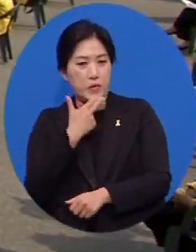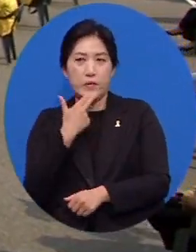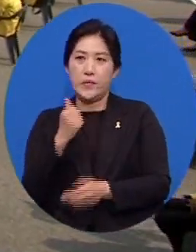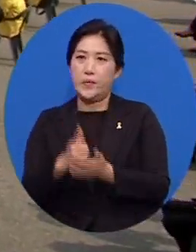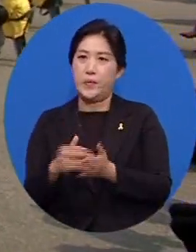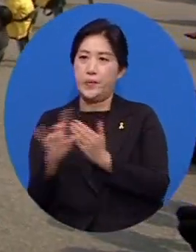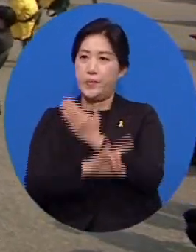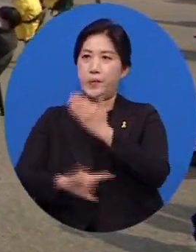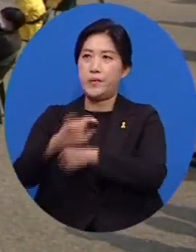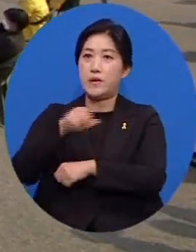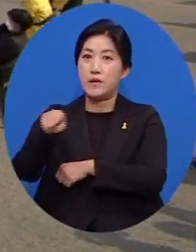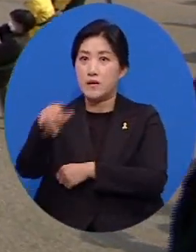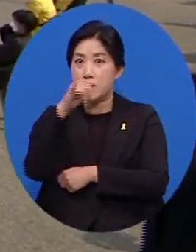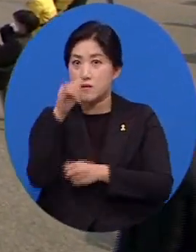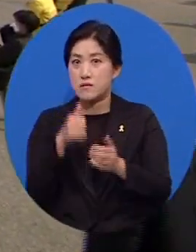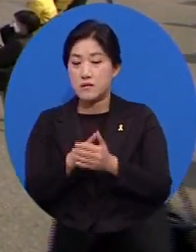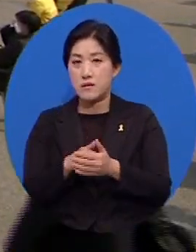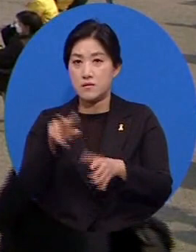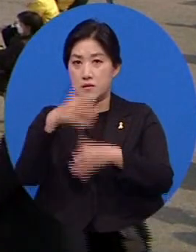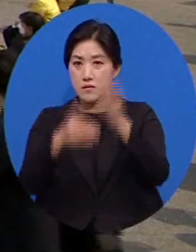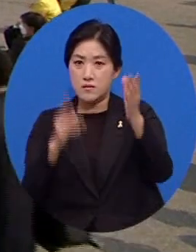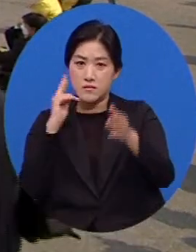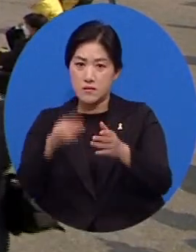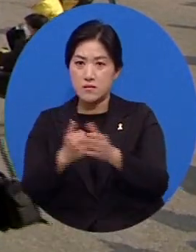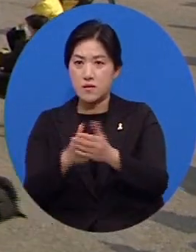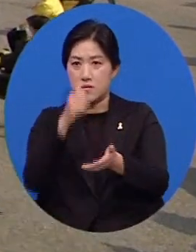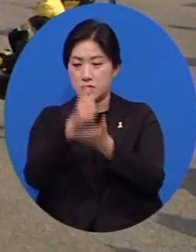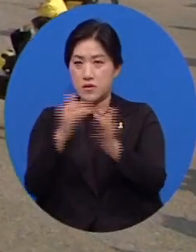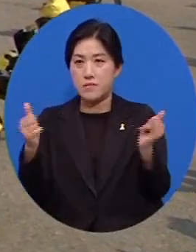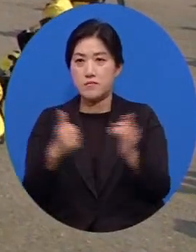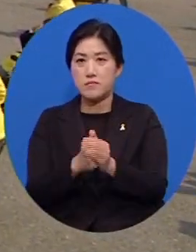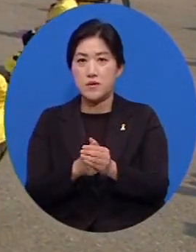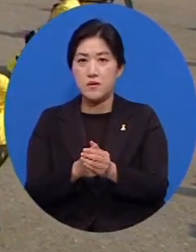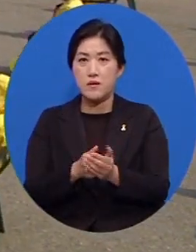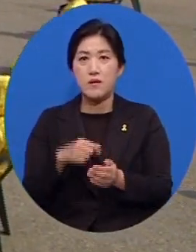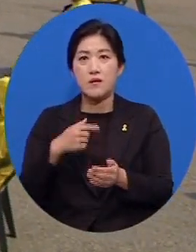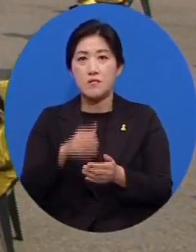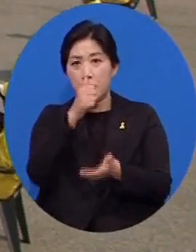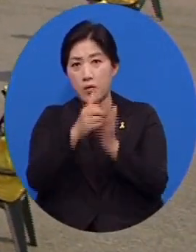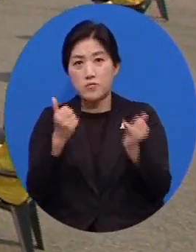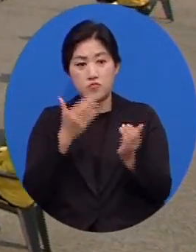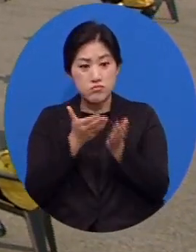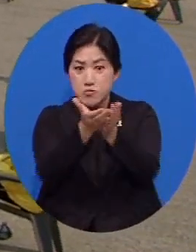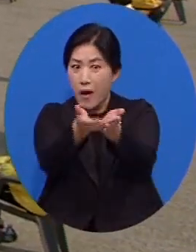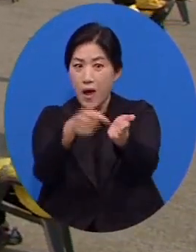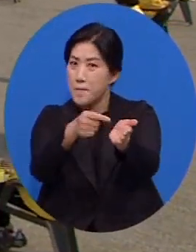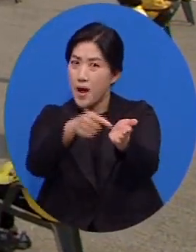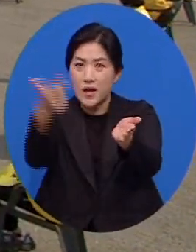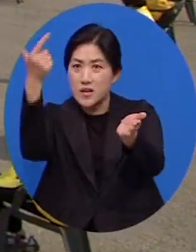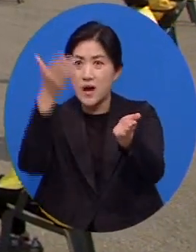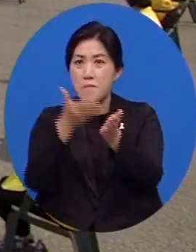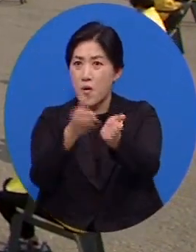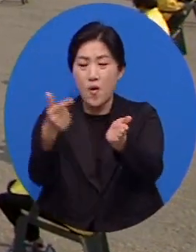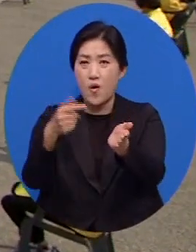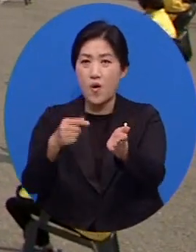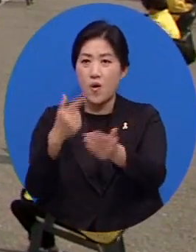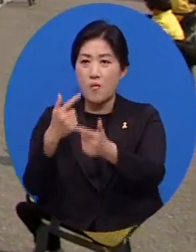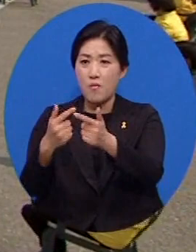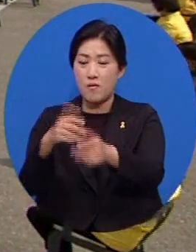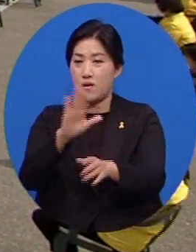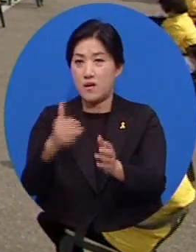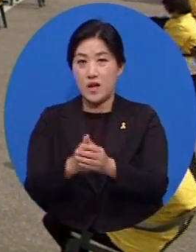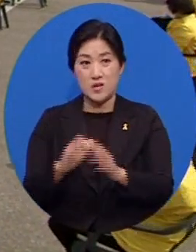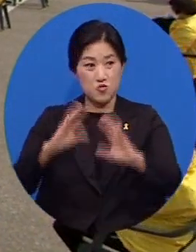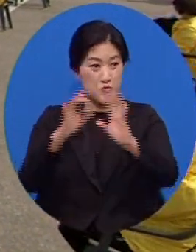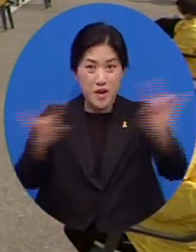세월호 참사의 범인이 목포신항에 거치되어 있는 세월호입니까? 세월호 참사의 범인이 대한민국 국민